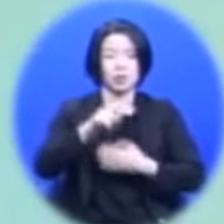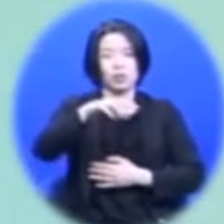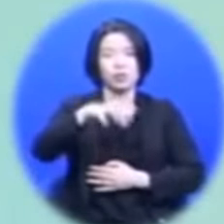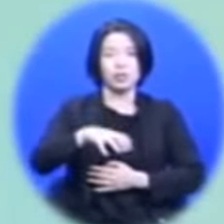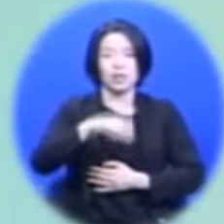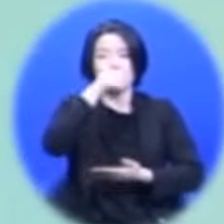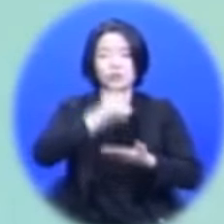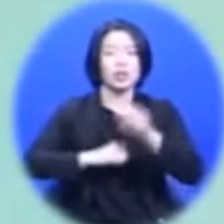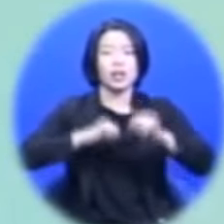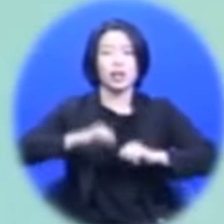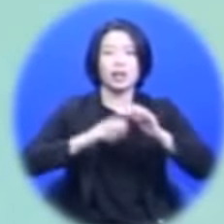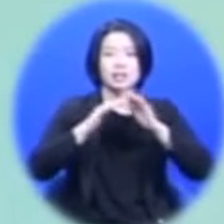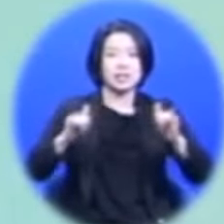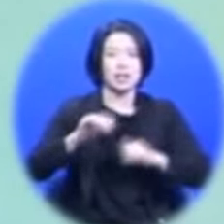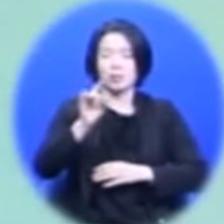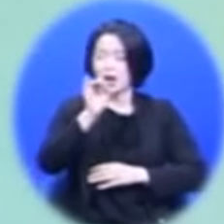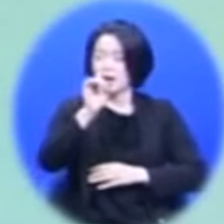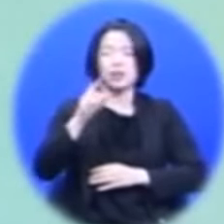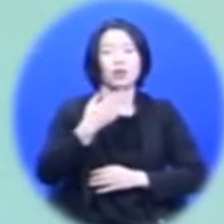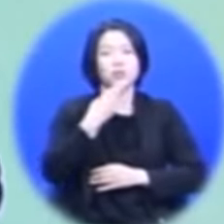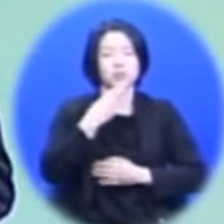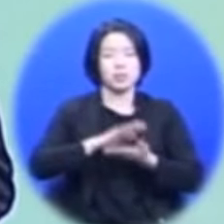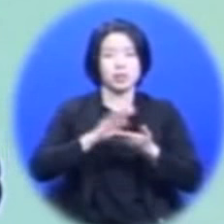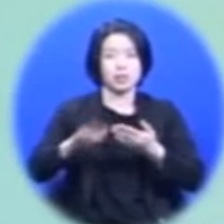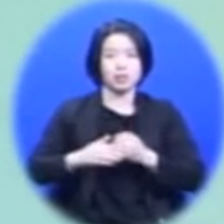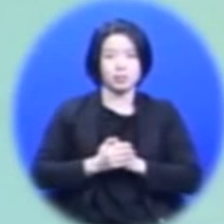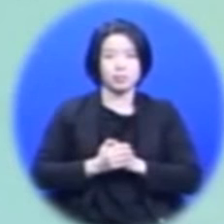사람 아무도 없습니다.